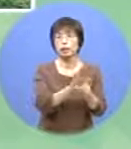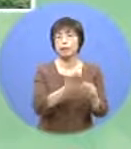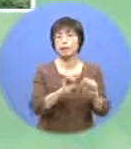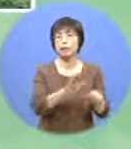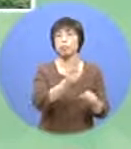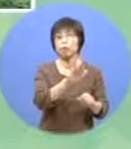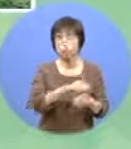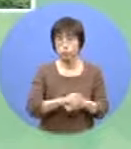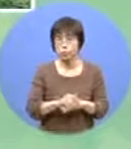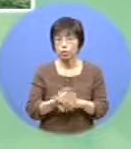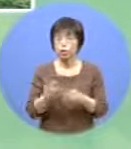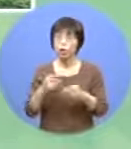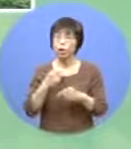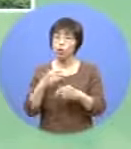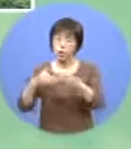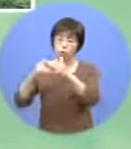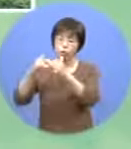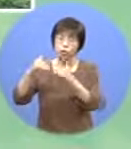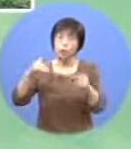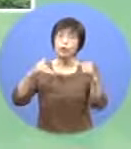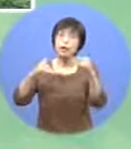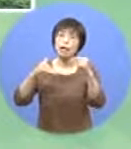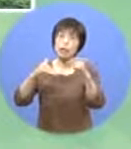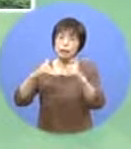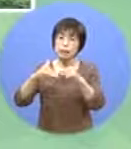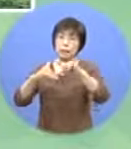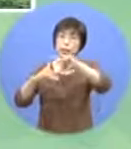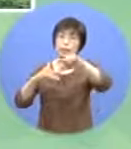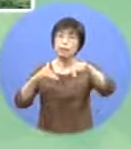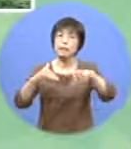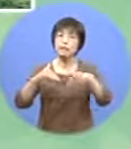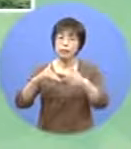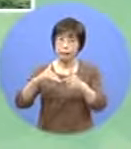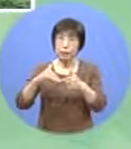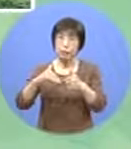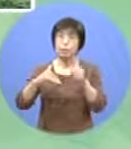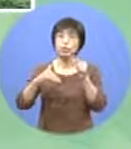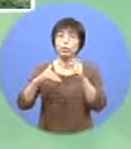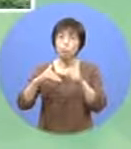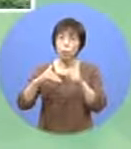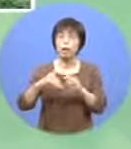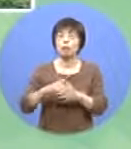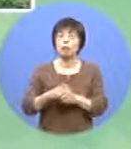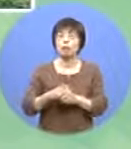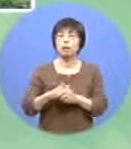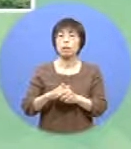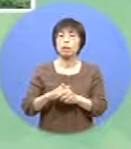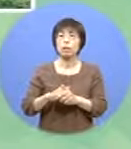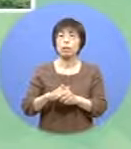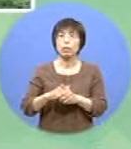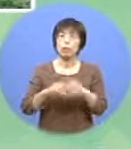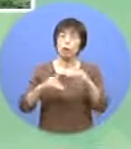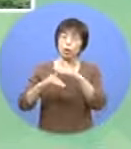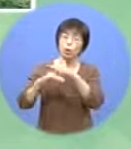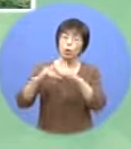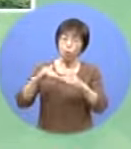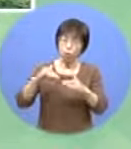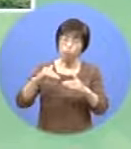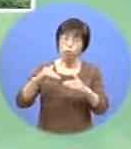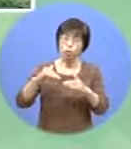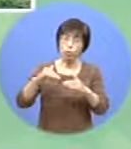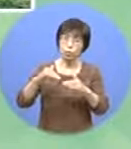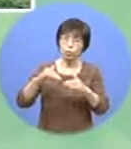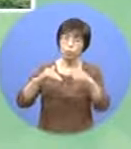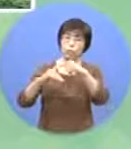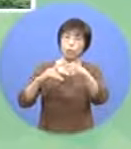。もう一つの中山間地域等直接支払い制度というのは、中山間地域の傾斜地のき